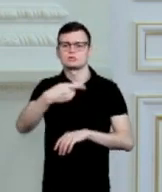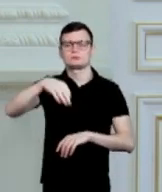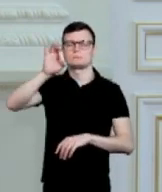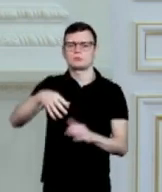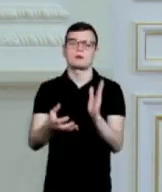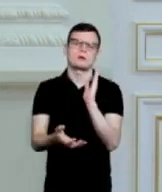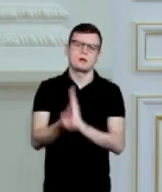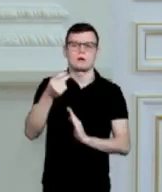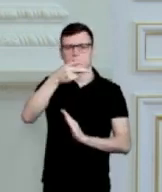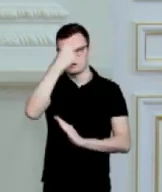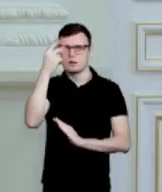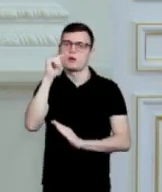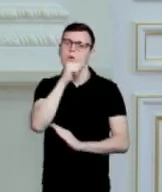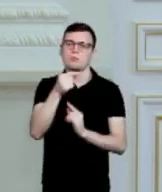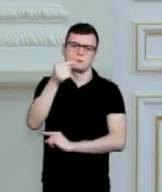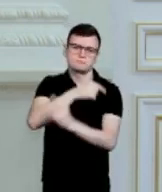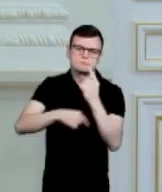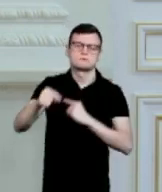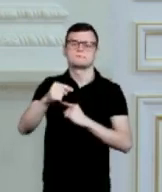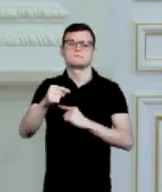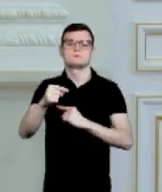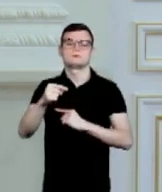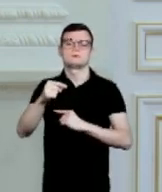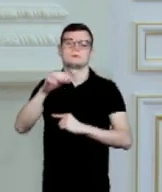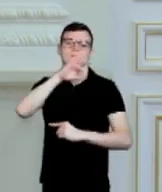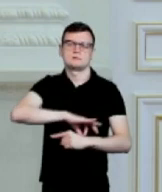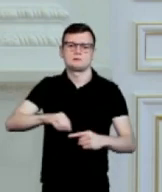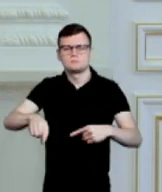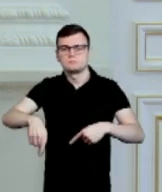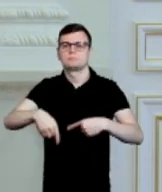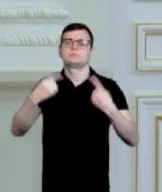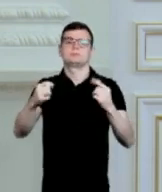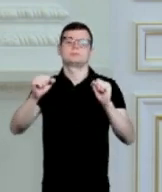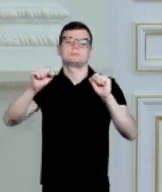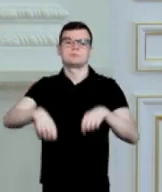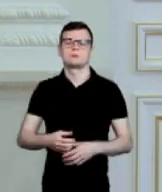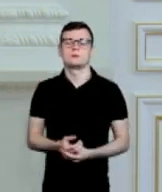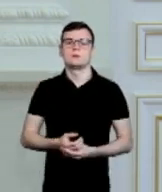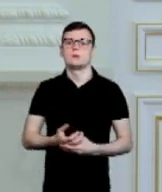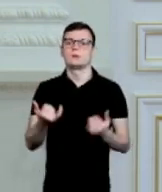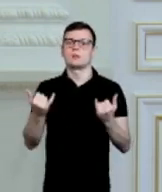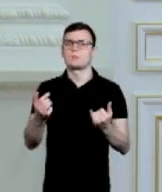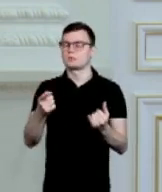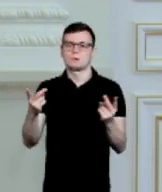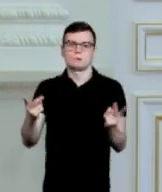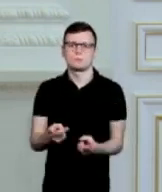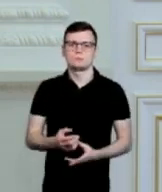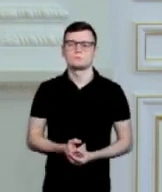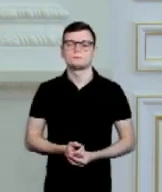pasiektų Lietuvos ekonomiką ir padidintų jos produktyvumą ir atsparumą, kai to labiausiai